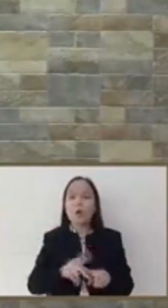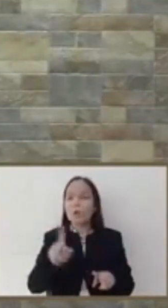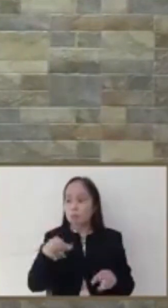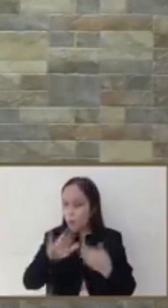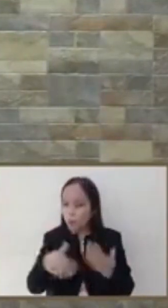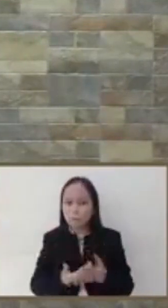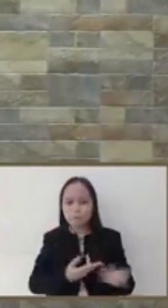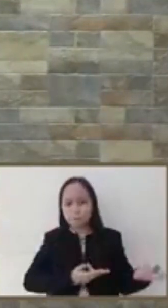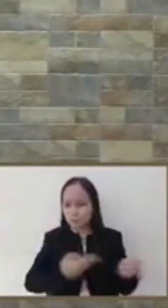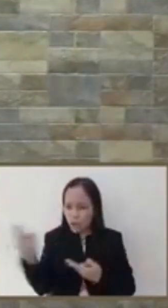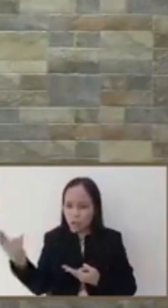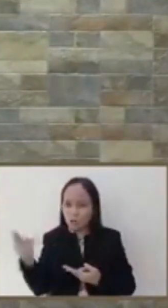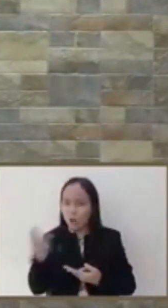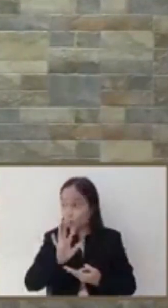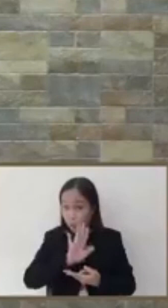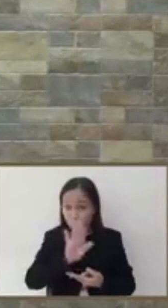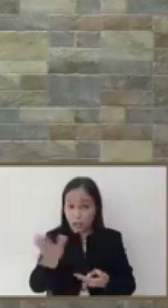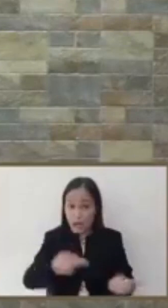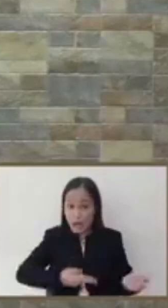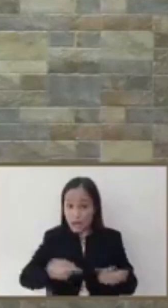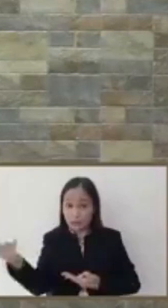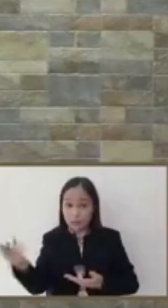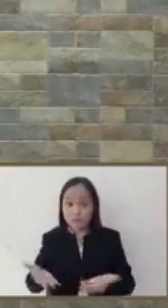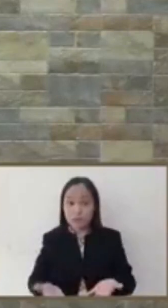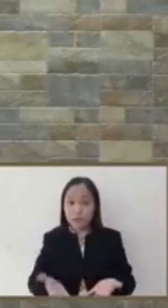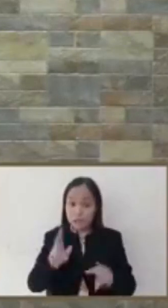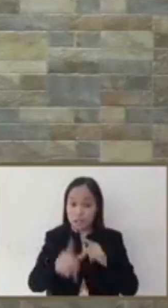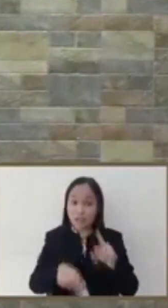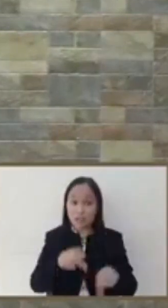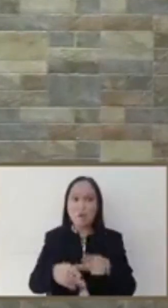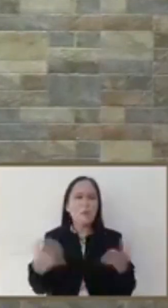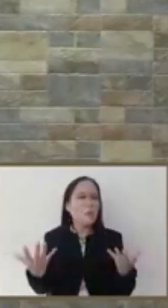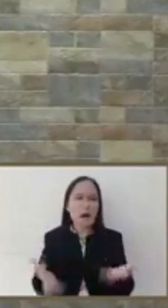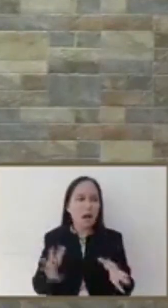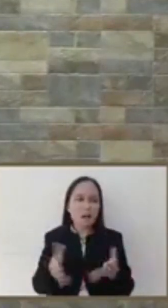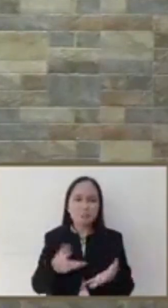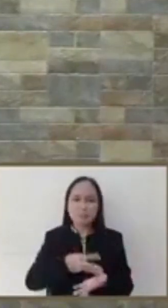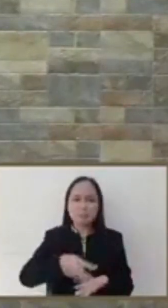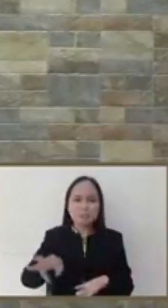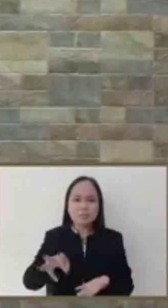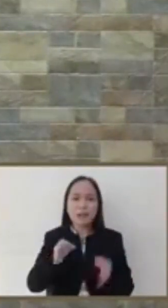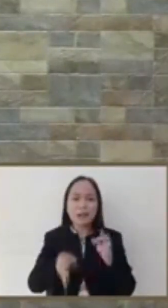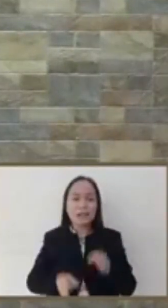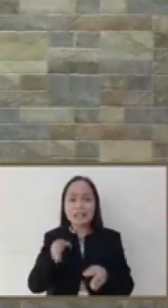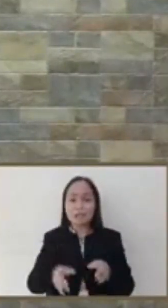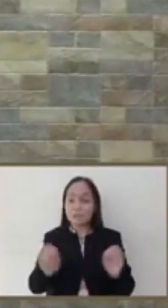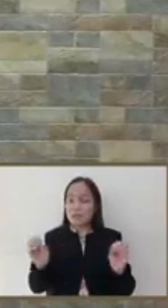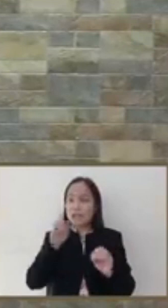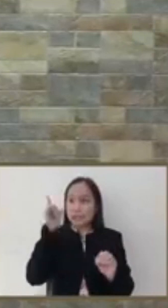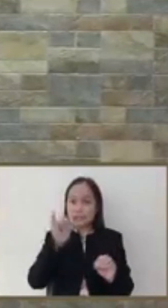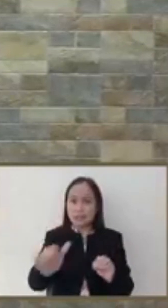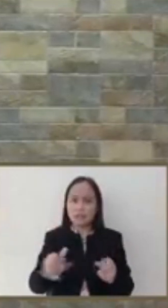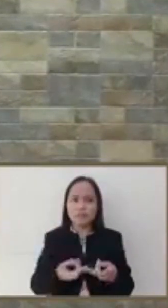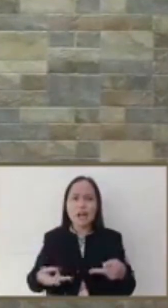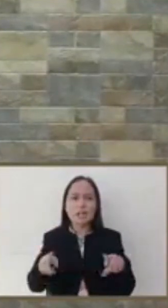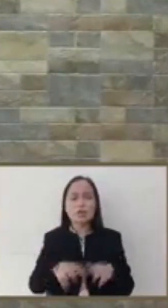ushers, yung ushering ninyo, kung paano kayo nag-usher ng mga tao, walang kwenta yan, walang kinalaman yan, walang eternal value yan,